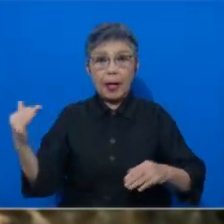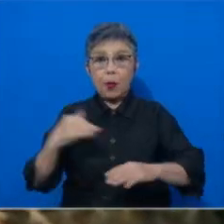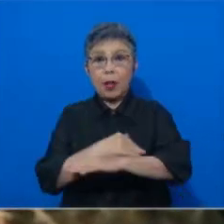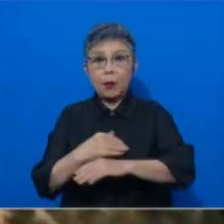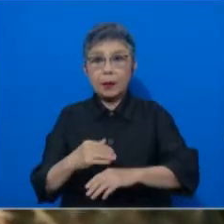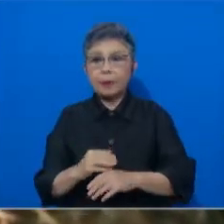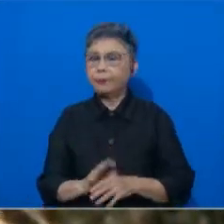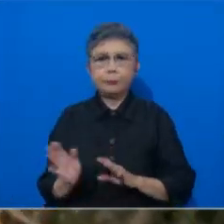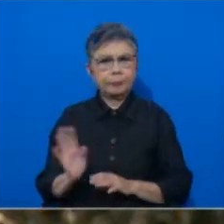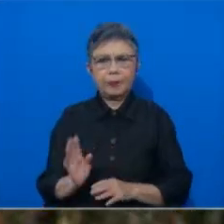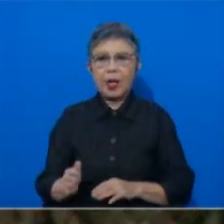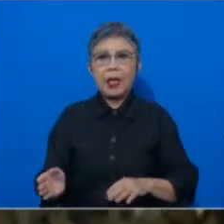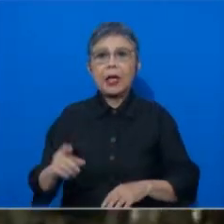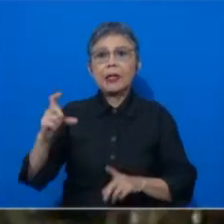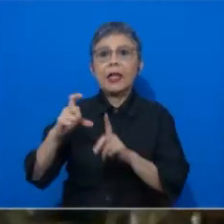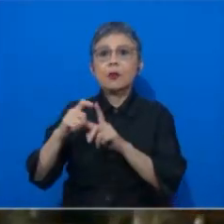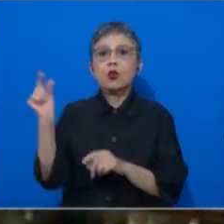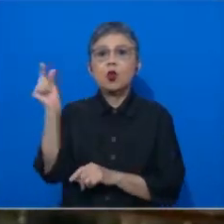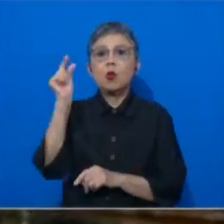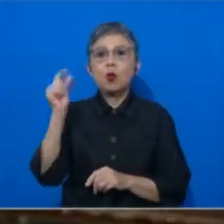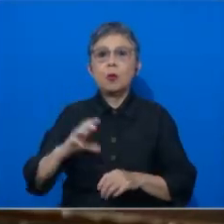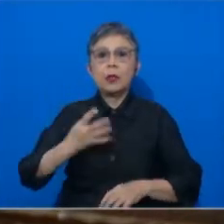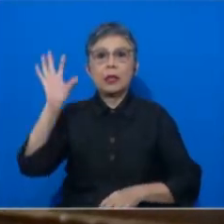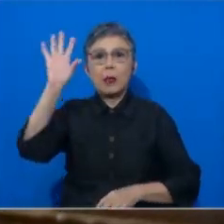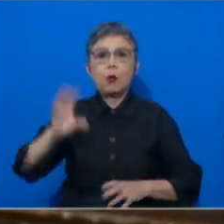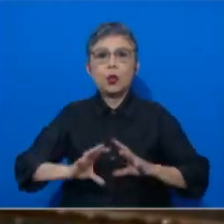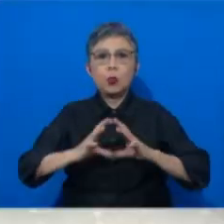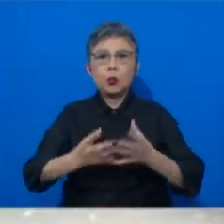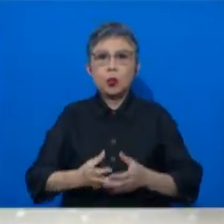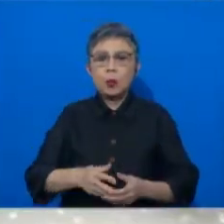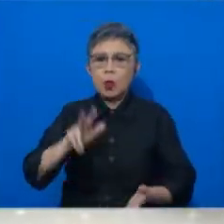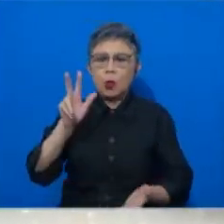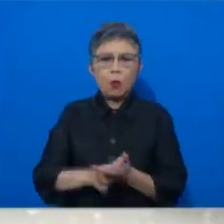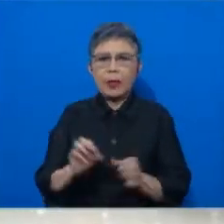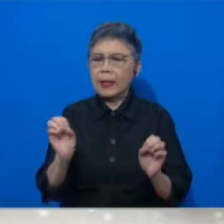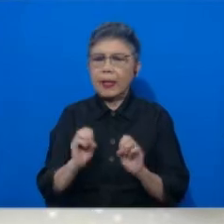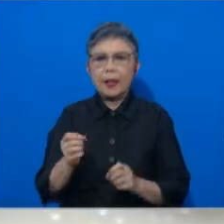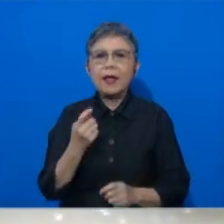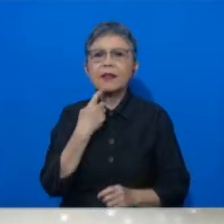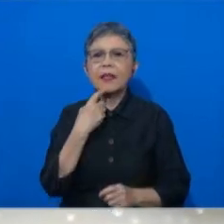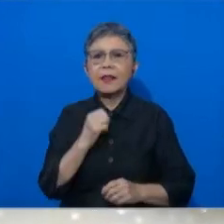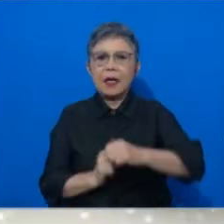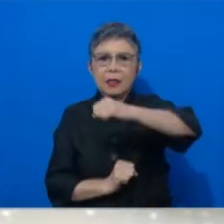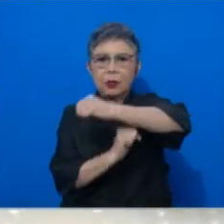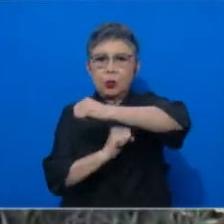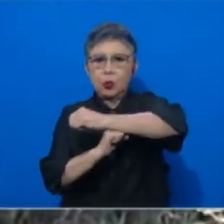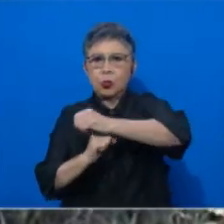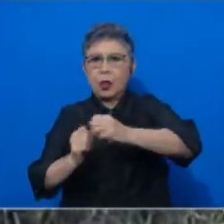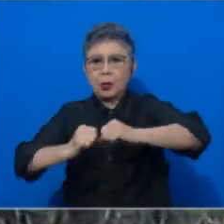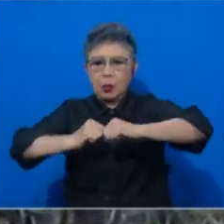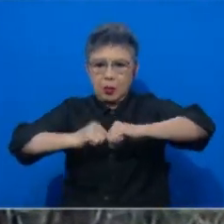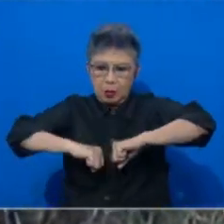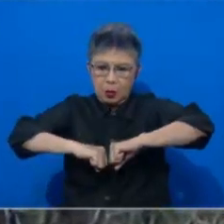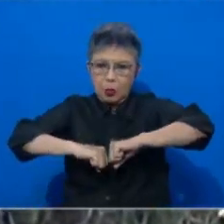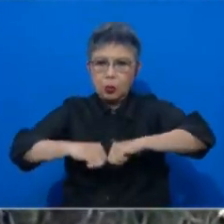Enggak. Hingga kini, Dinas Pekerjaan Umum Kabupaten Sukabumi belum bisa dikonfirmasi terkait dampak dari jembatan putus yang terjadi hampir